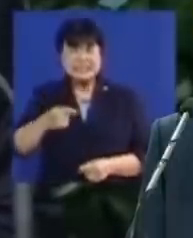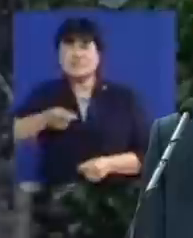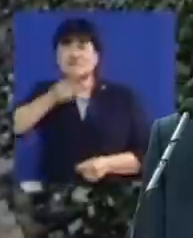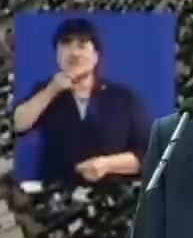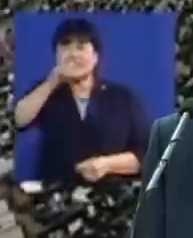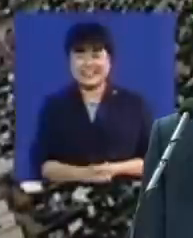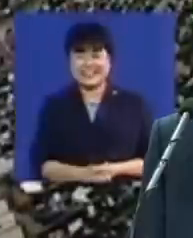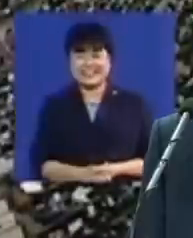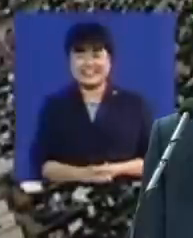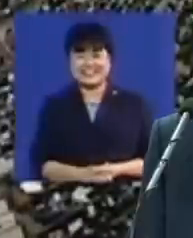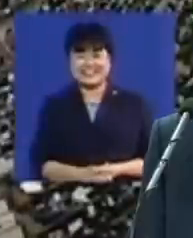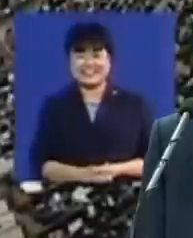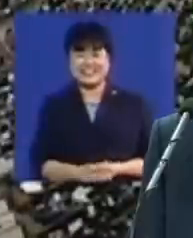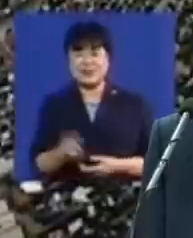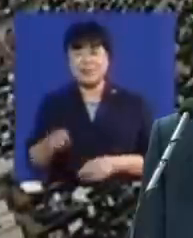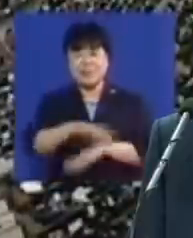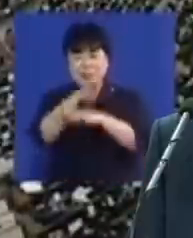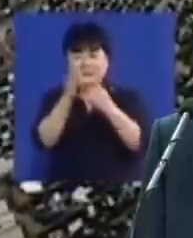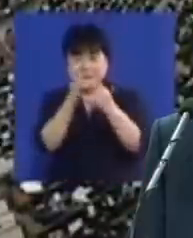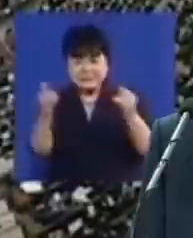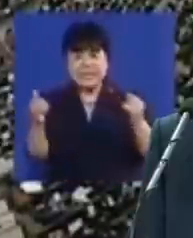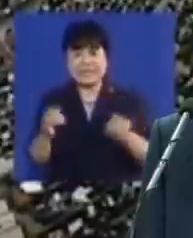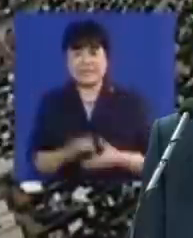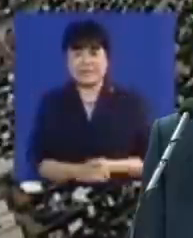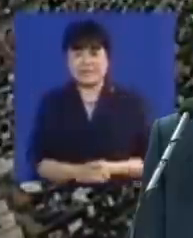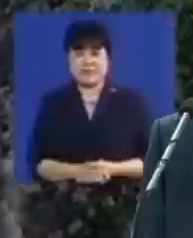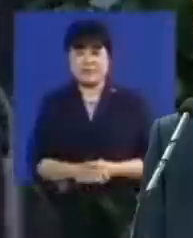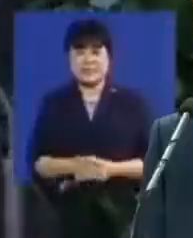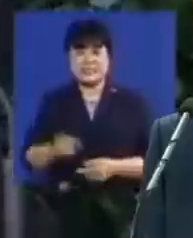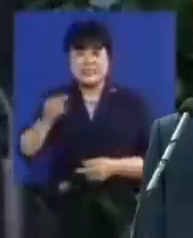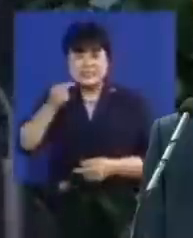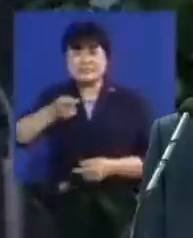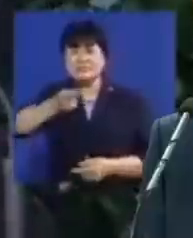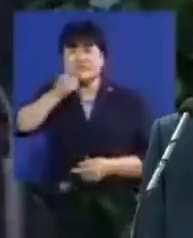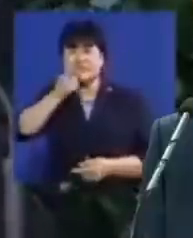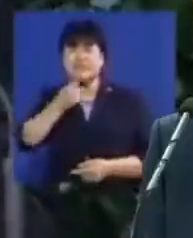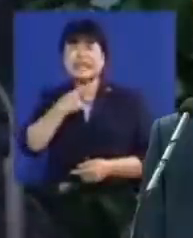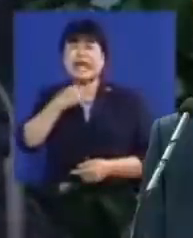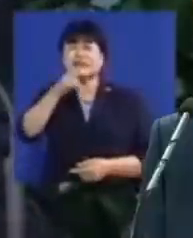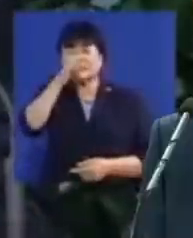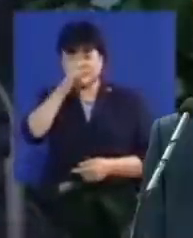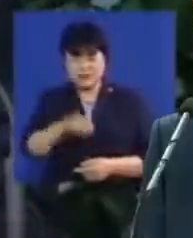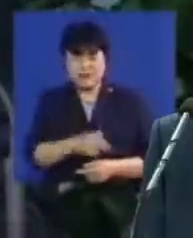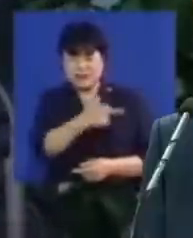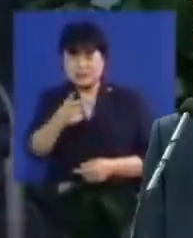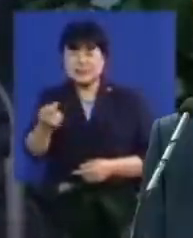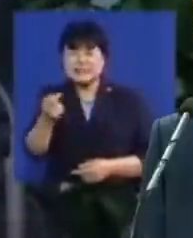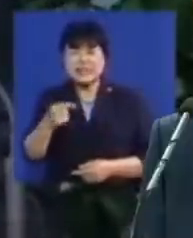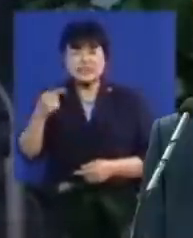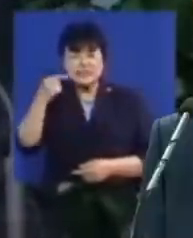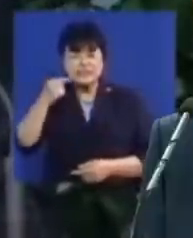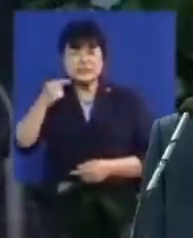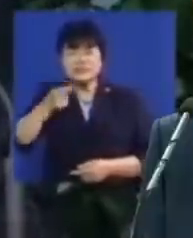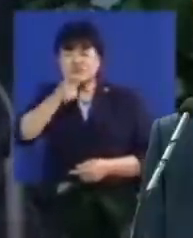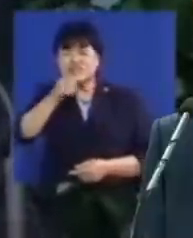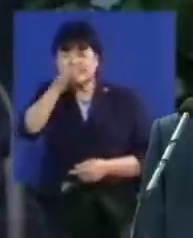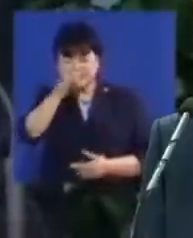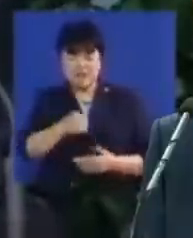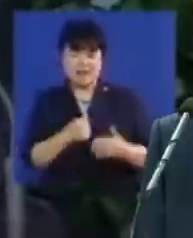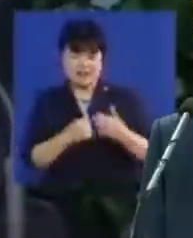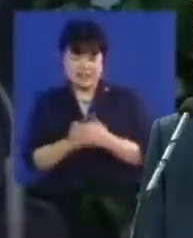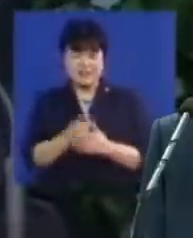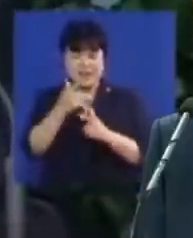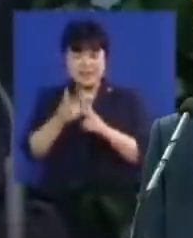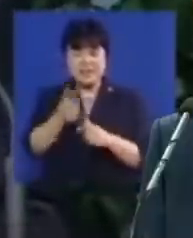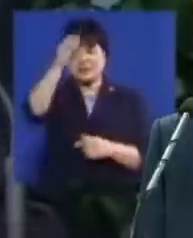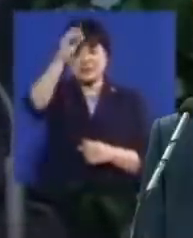있어요. 모든 사람이 큰 연못물 적은 연못물을 다 가지고 있는 것입니다. 그러기 때문에